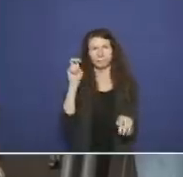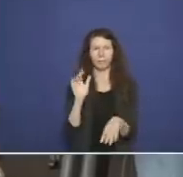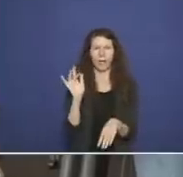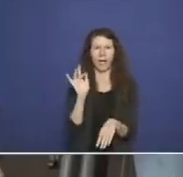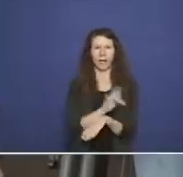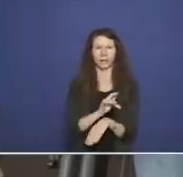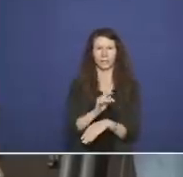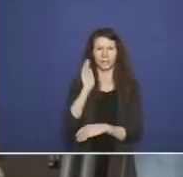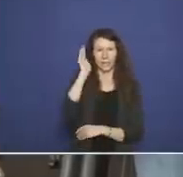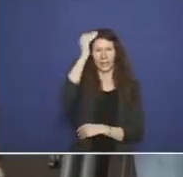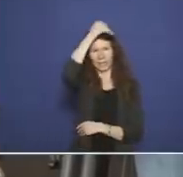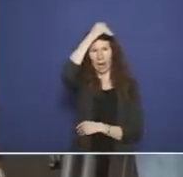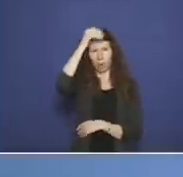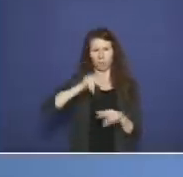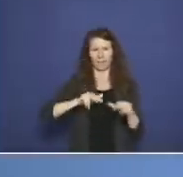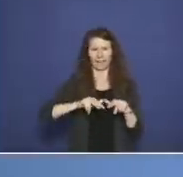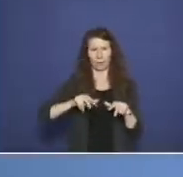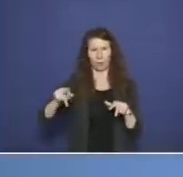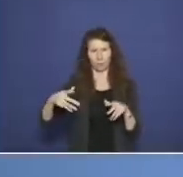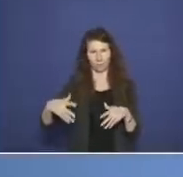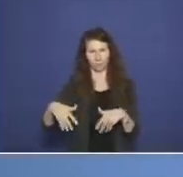Anti-Netanjahu-Koalition zu bilden?